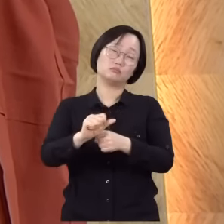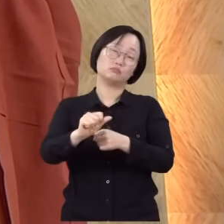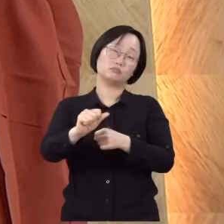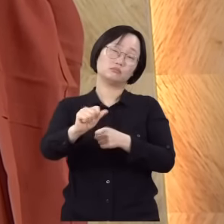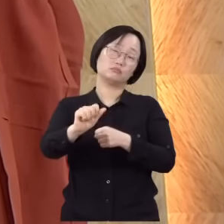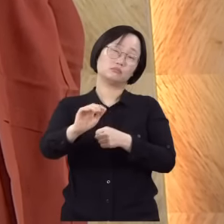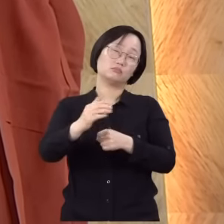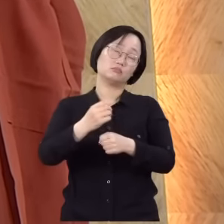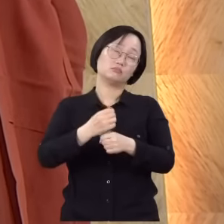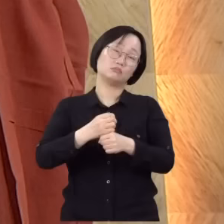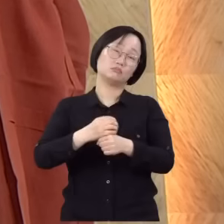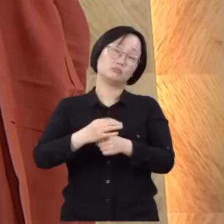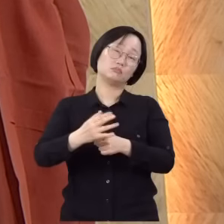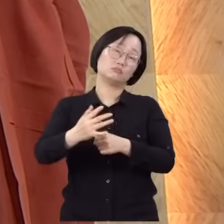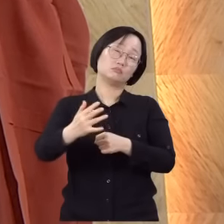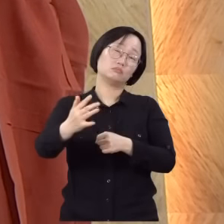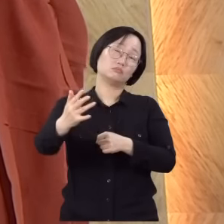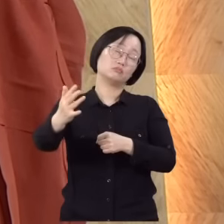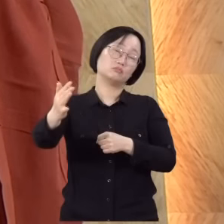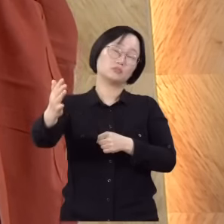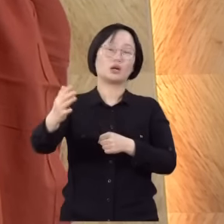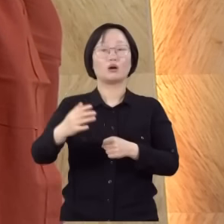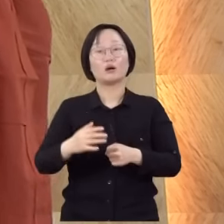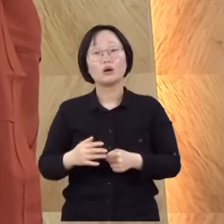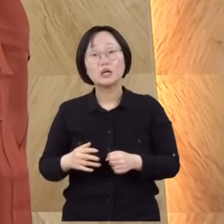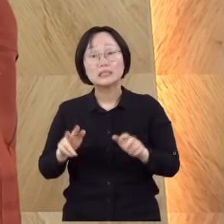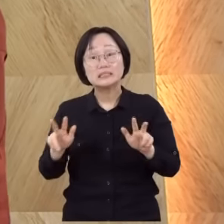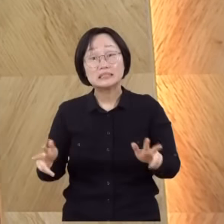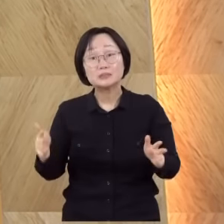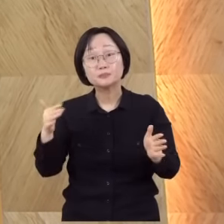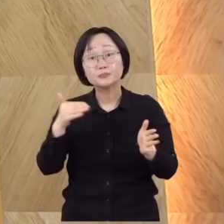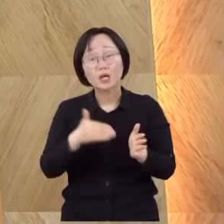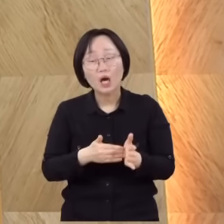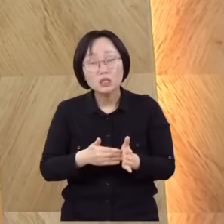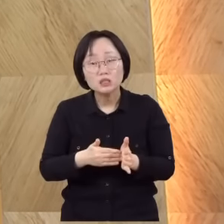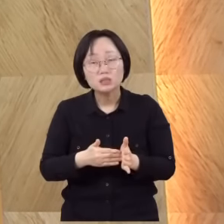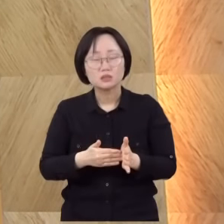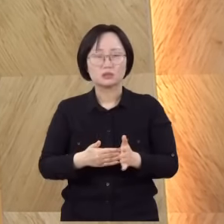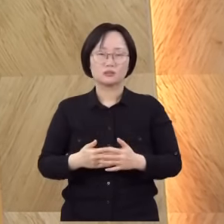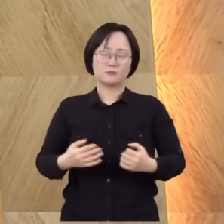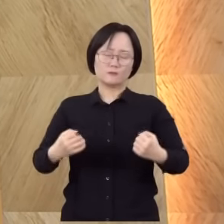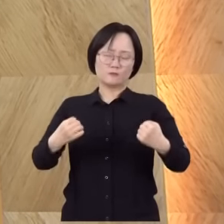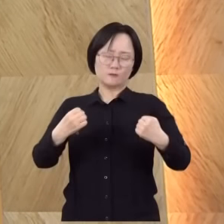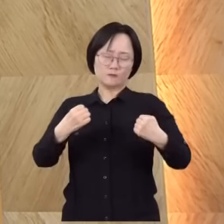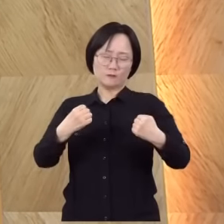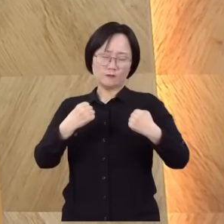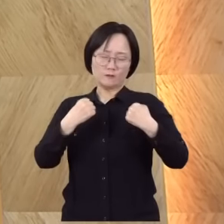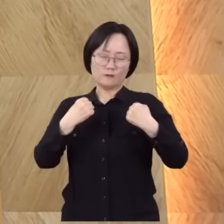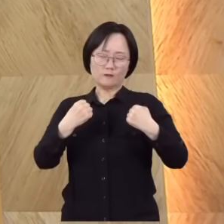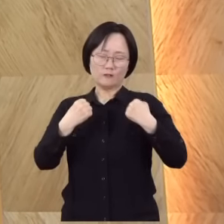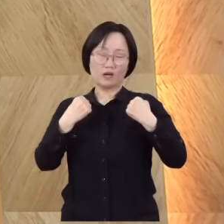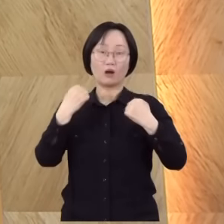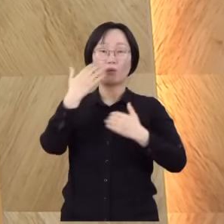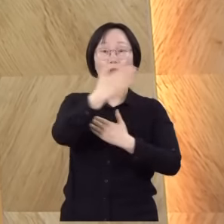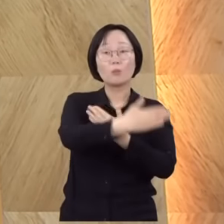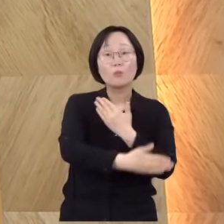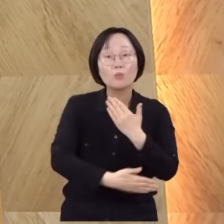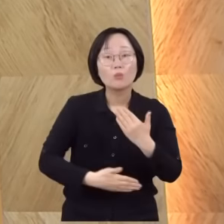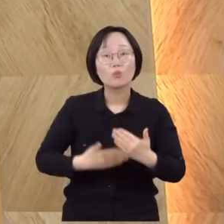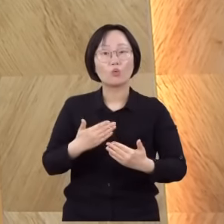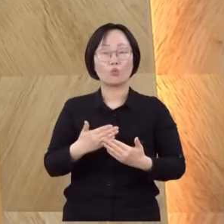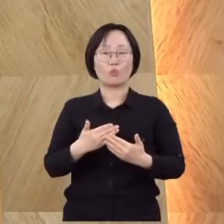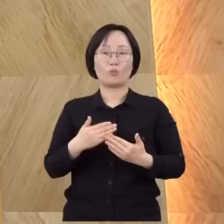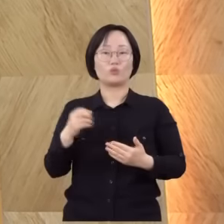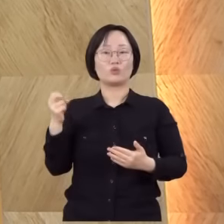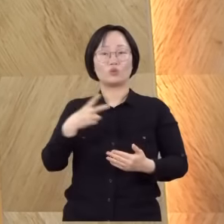지금까지 처음하고 비교도 할 수 없을 정도로 건강한 몸으로 아직까지 혈액 감 재발